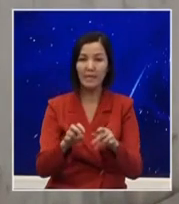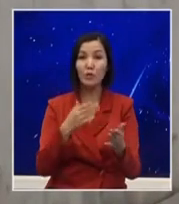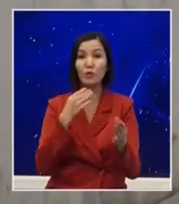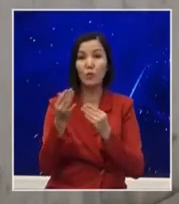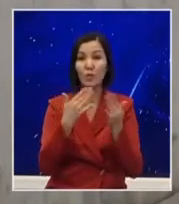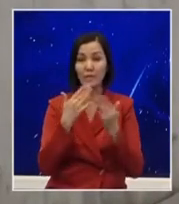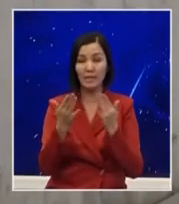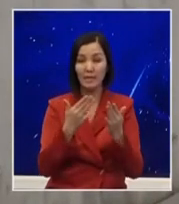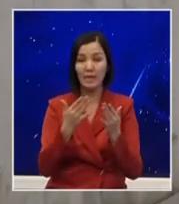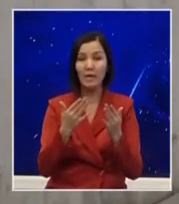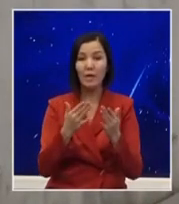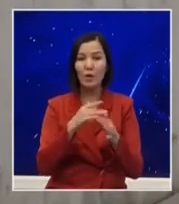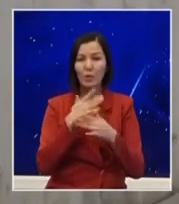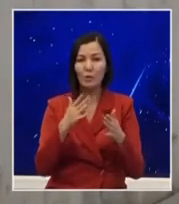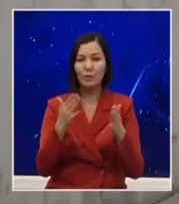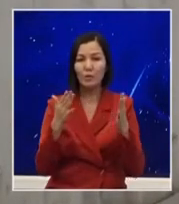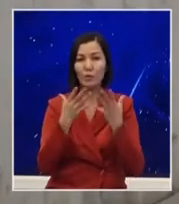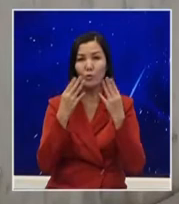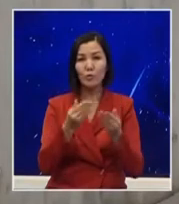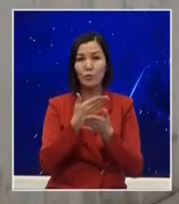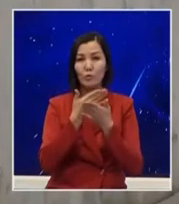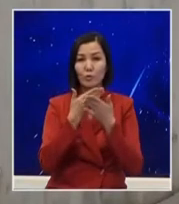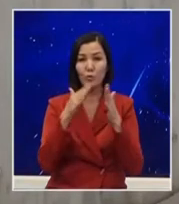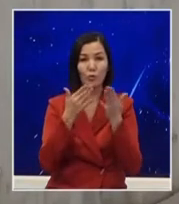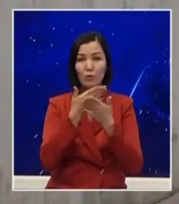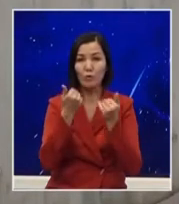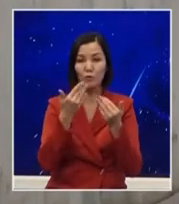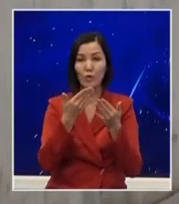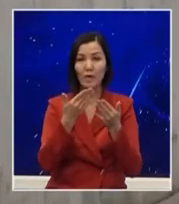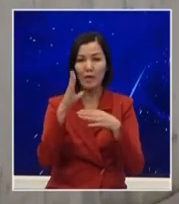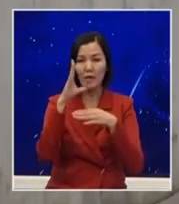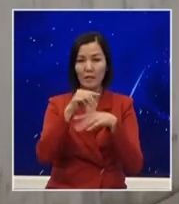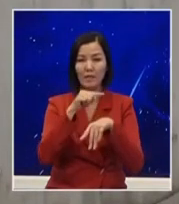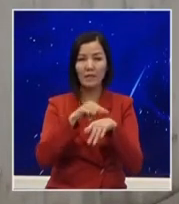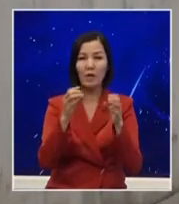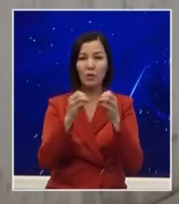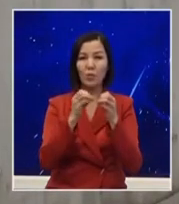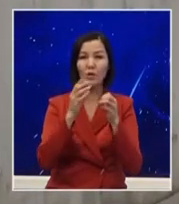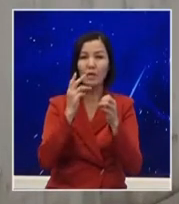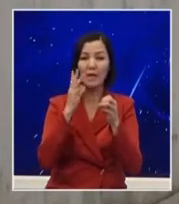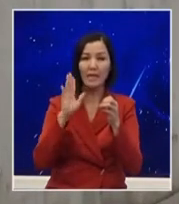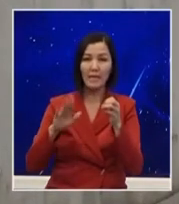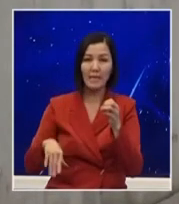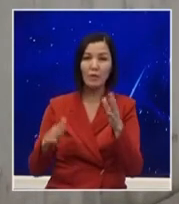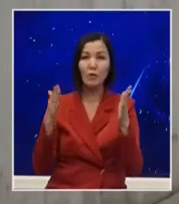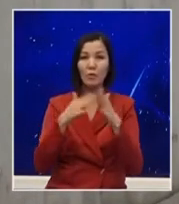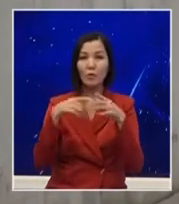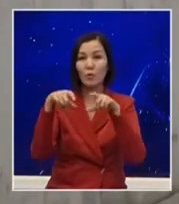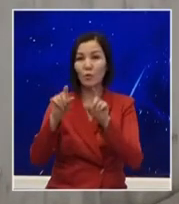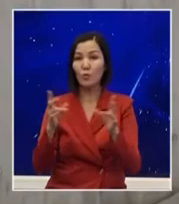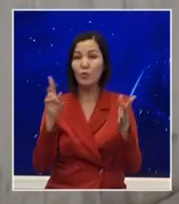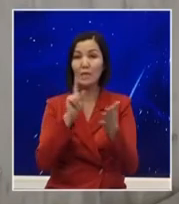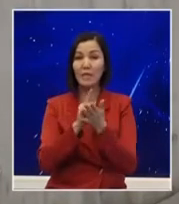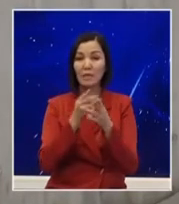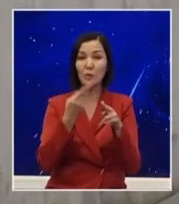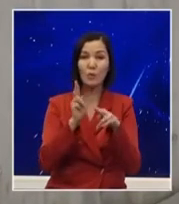тілдеседі. Ал олар көбінесе күндіз үйлерінде болмайды. Десе де, кешкі сағат 10-нан кейін олар үйлерінен шықпауы тиіс.